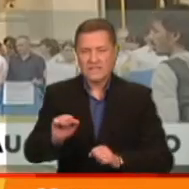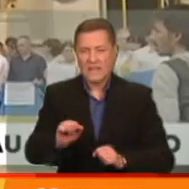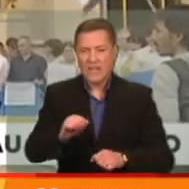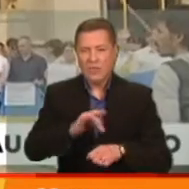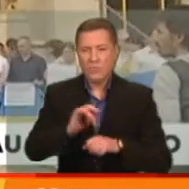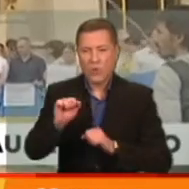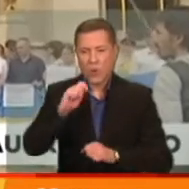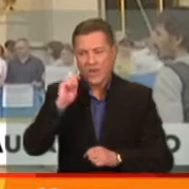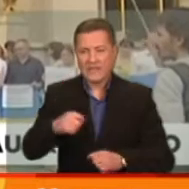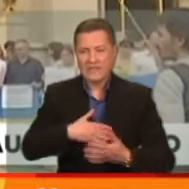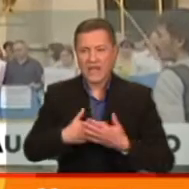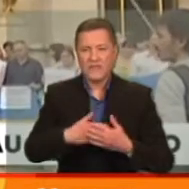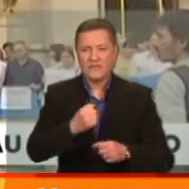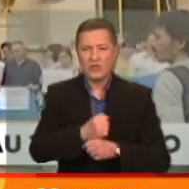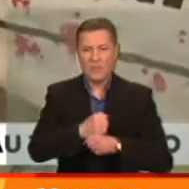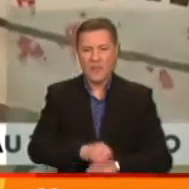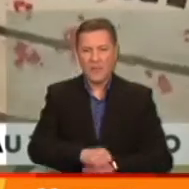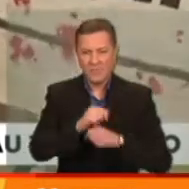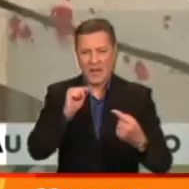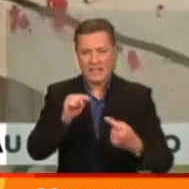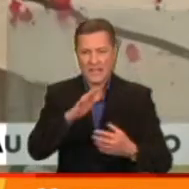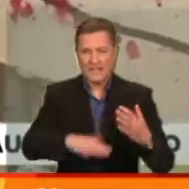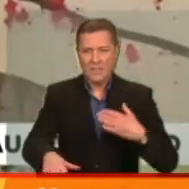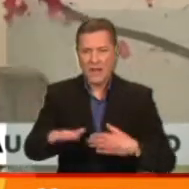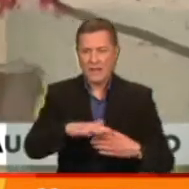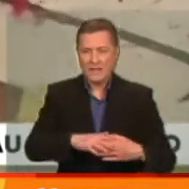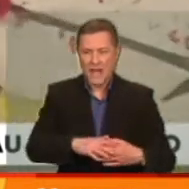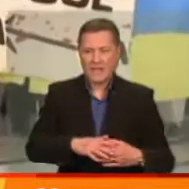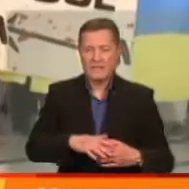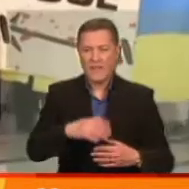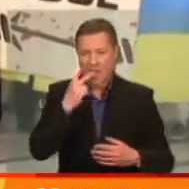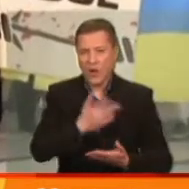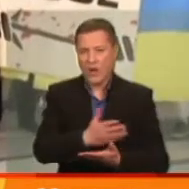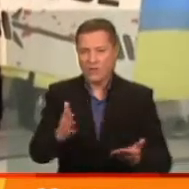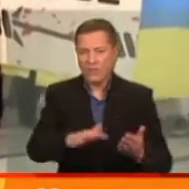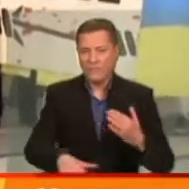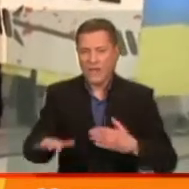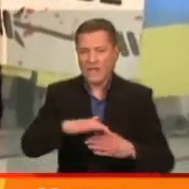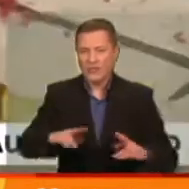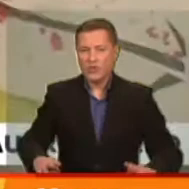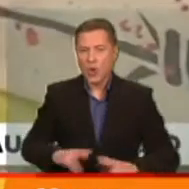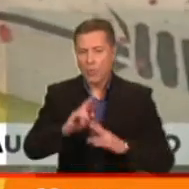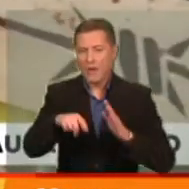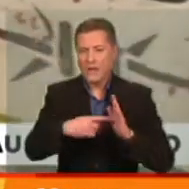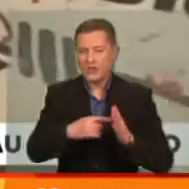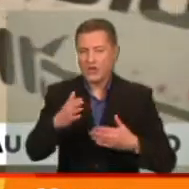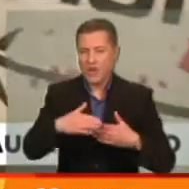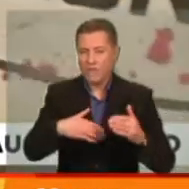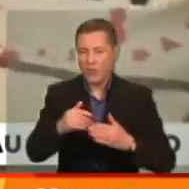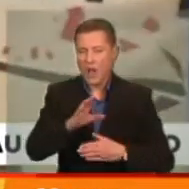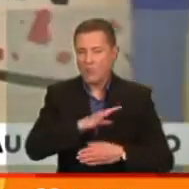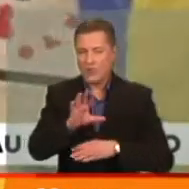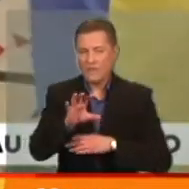Вони влаштували протест на Майдані, Трокадеро, головному оглядовому майданчику Парижа. В руках у багатьох були